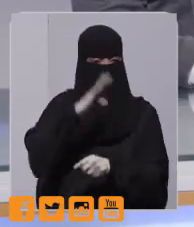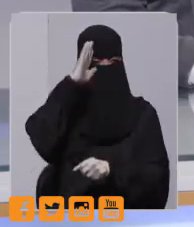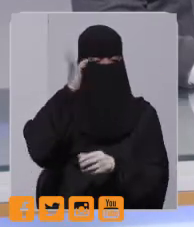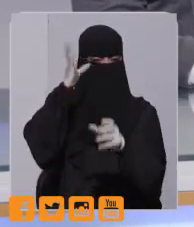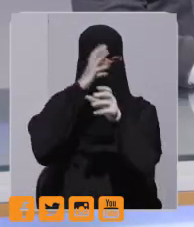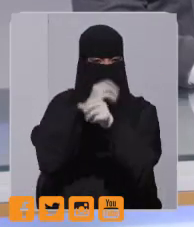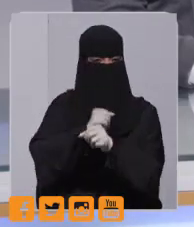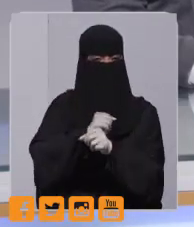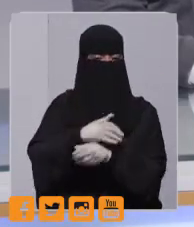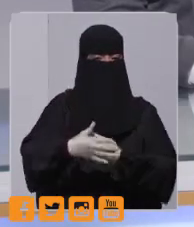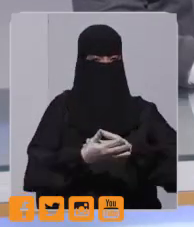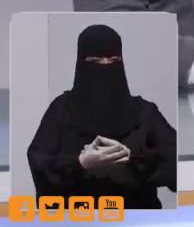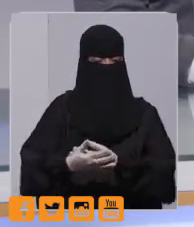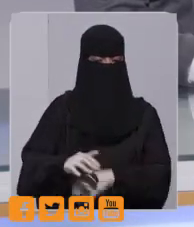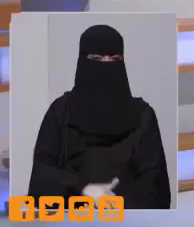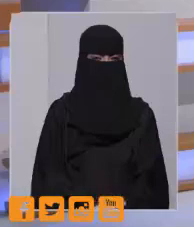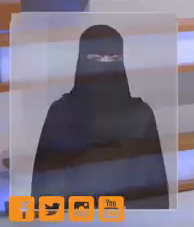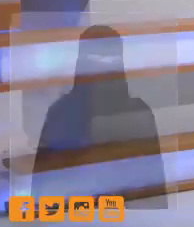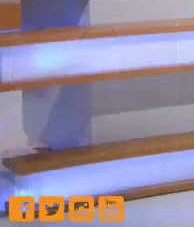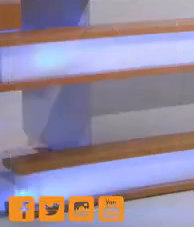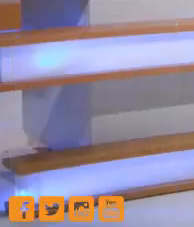لقاء اخر دمتم في حفظ الله ورعايته